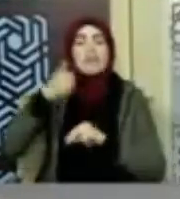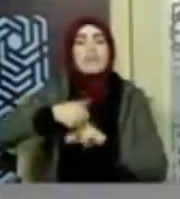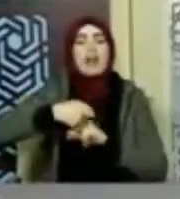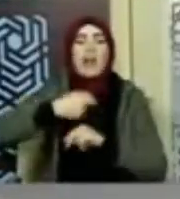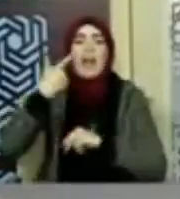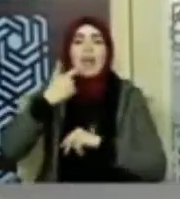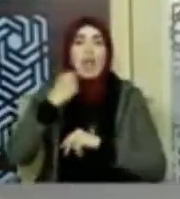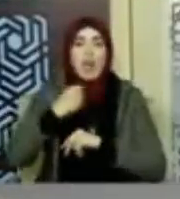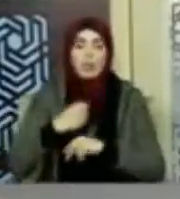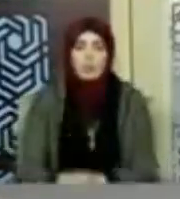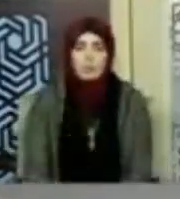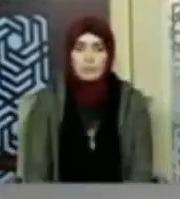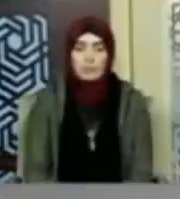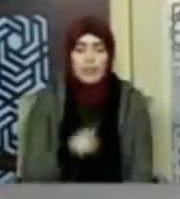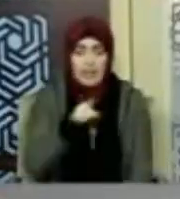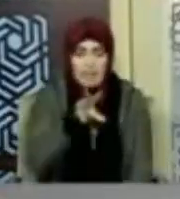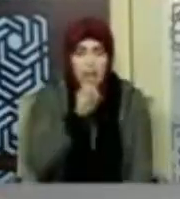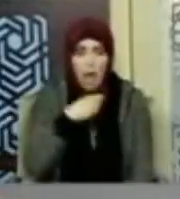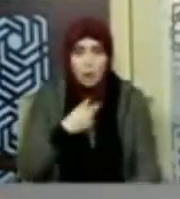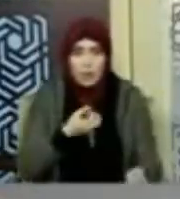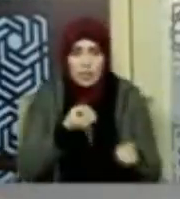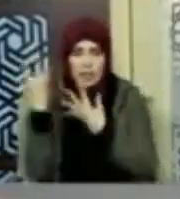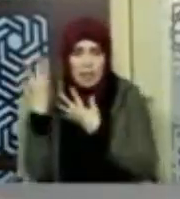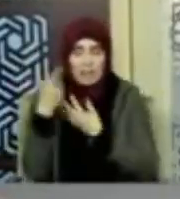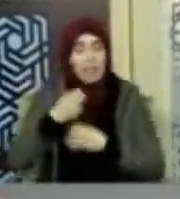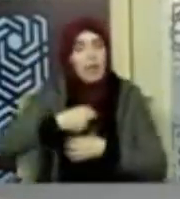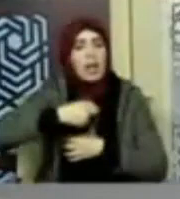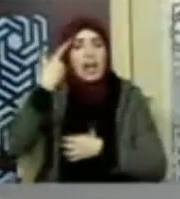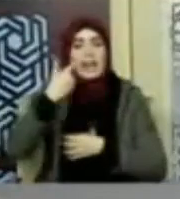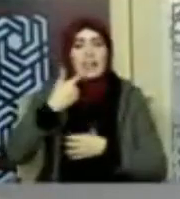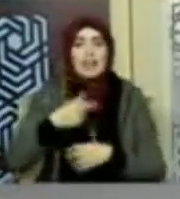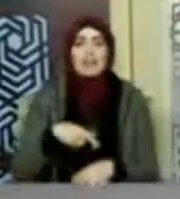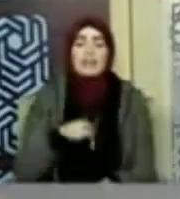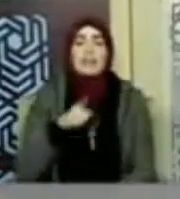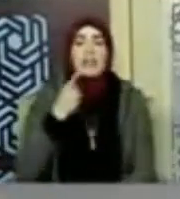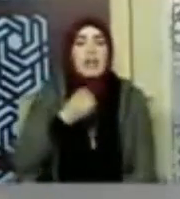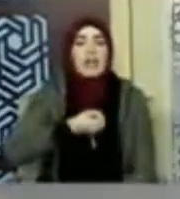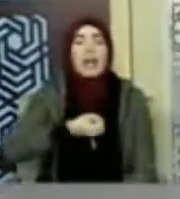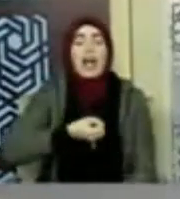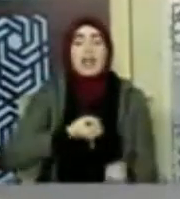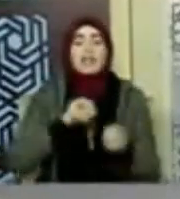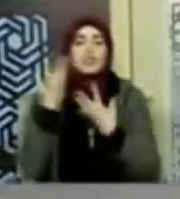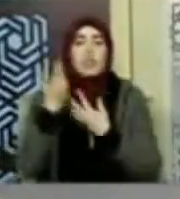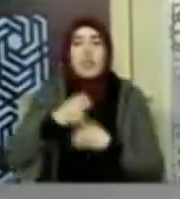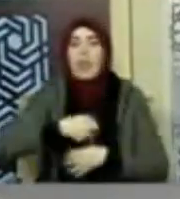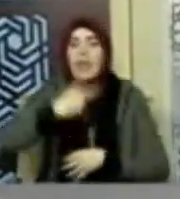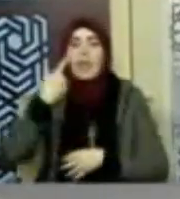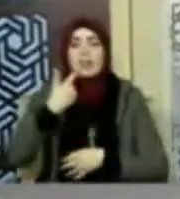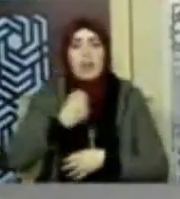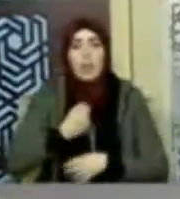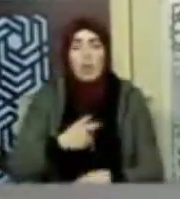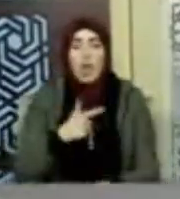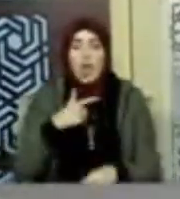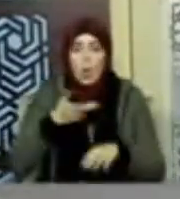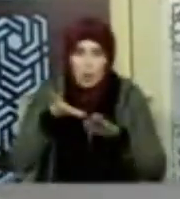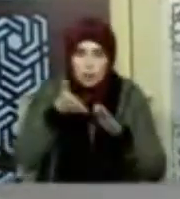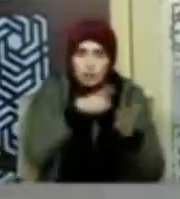غالية. ألا إن سلعة الله هي الجنة.